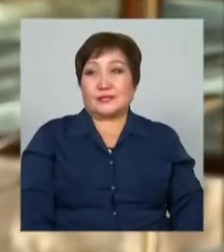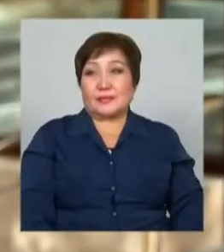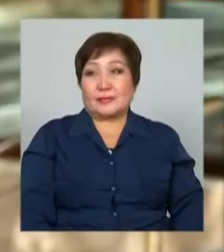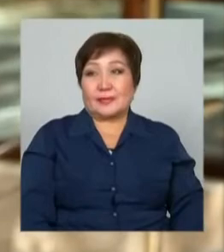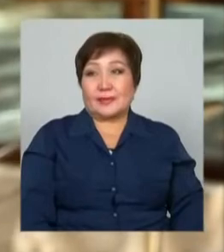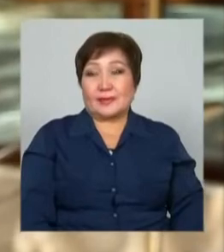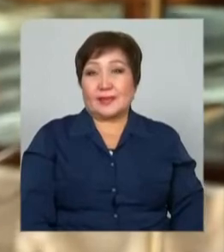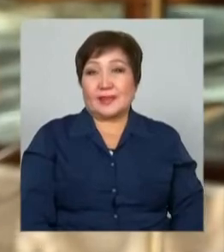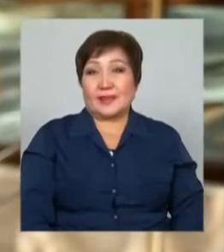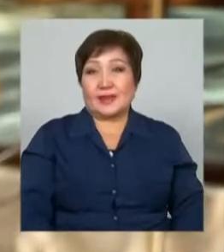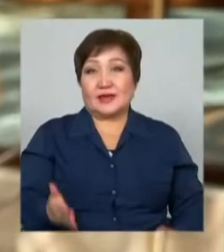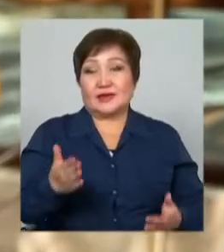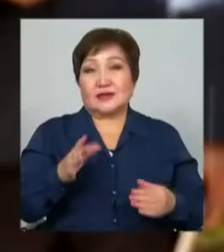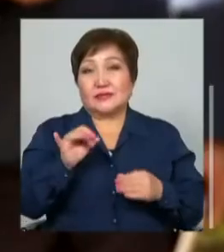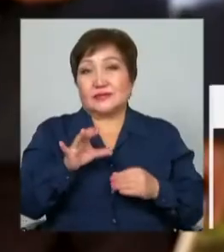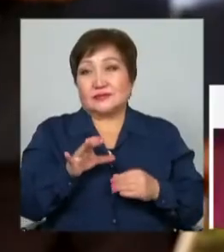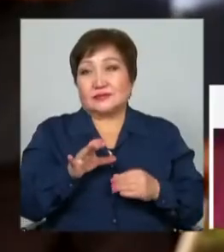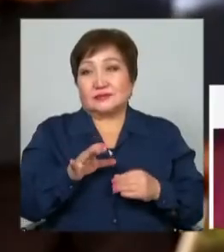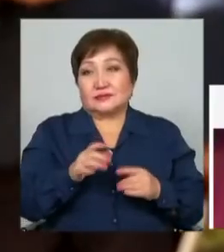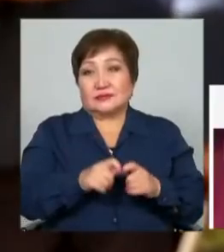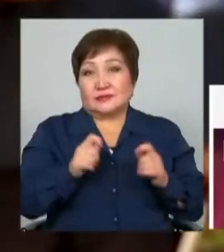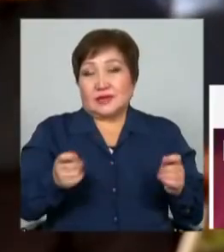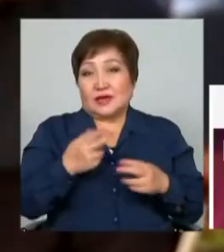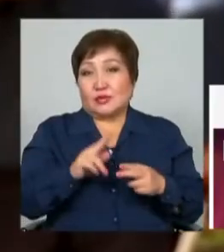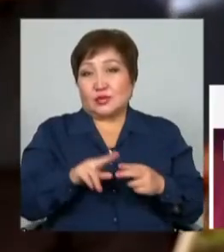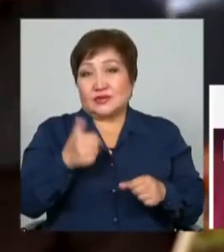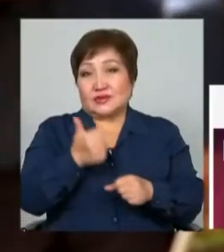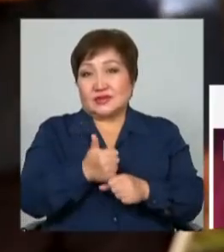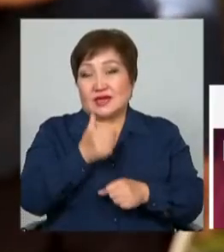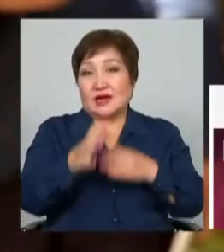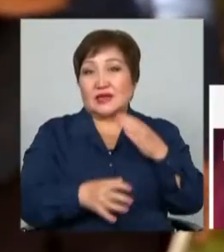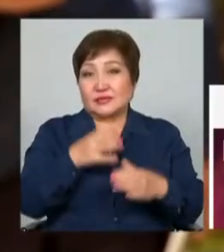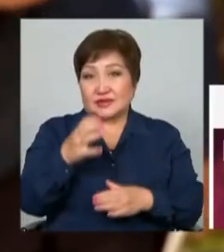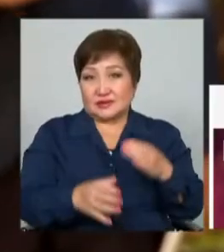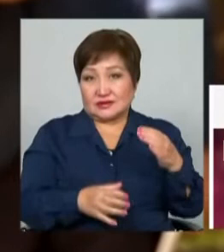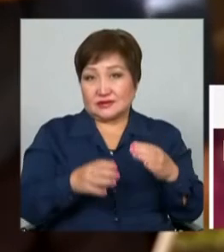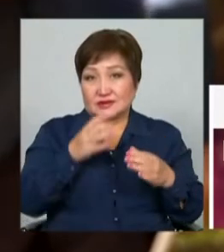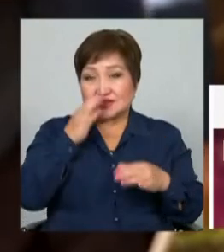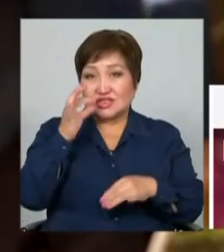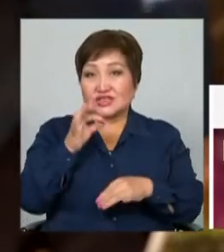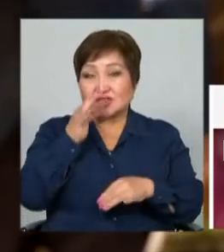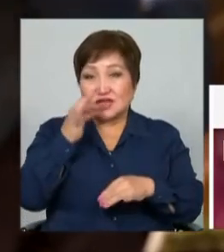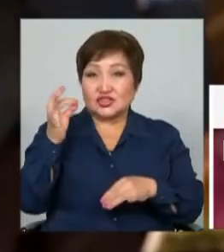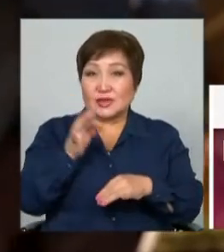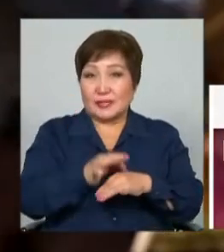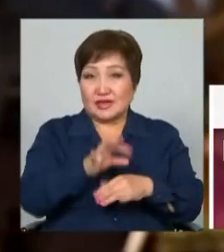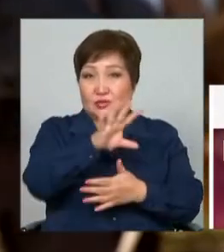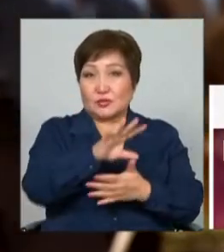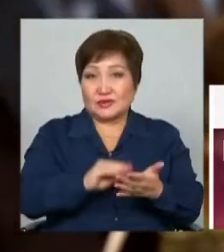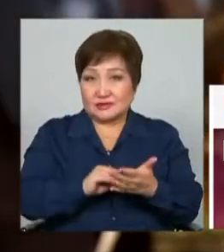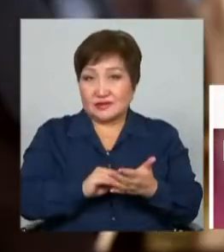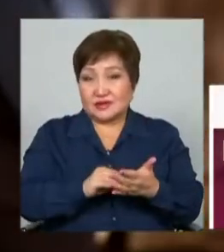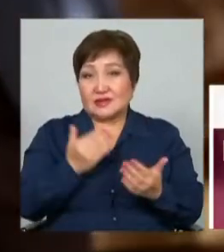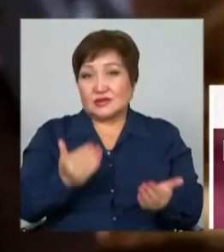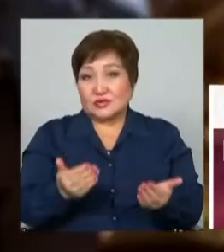Нұр Отан партиясы филиалының қолдауымен ашылып отыр. Бұл негізі әлемдік тәжірибе. Сол әлемдік тәжірибені Алматы қаласына алып отқан